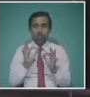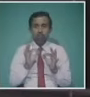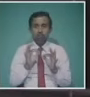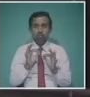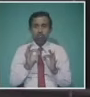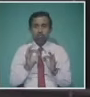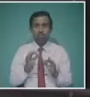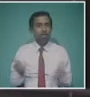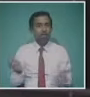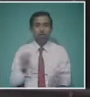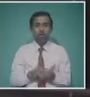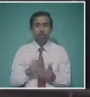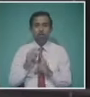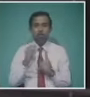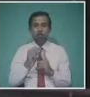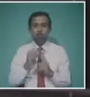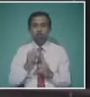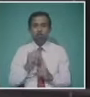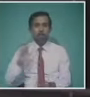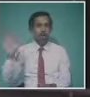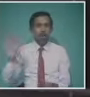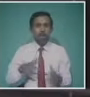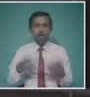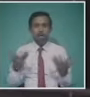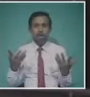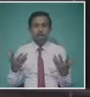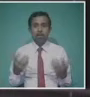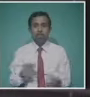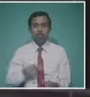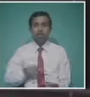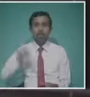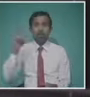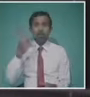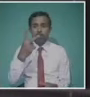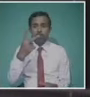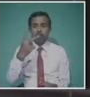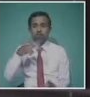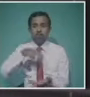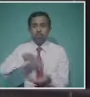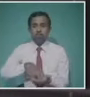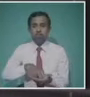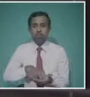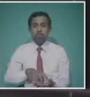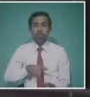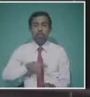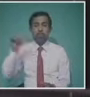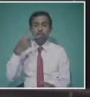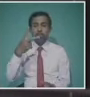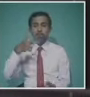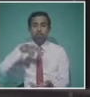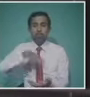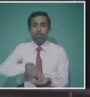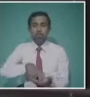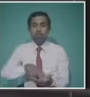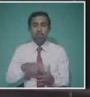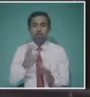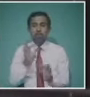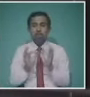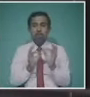දැන් ගියා ආයෙත් ඉතින් පාර්ලිමේන්තු පළාතේ ඉන්නේ නැහැ මොකද එයා දිත්තපුර වැසියේ මේ දිත්තපුර වැසියා කියන